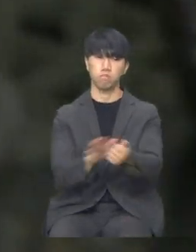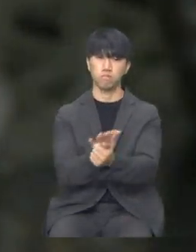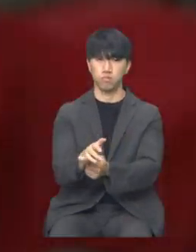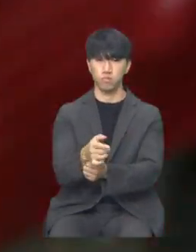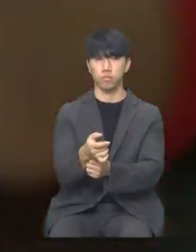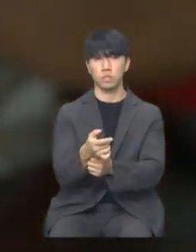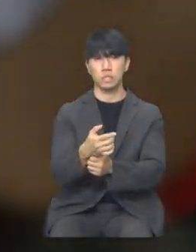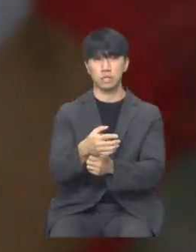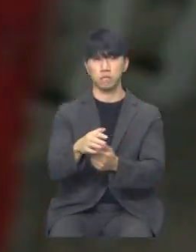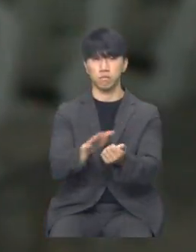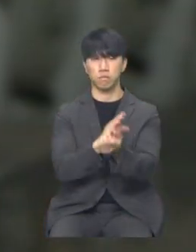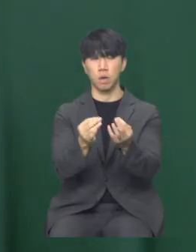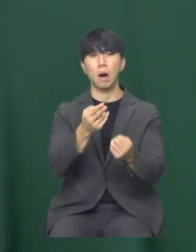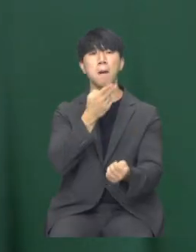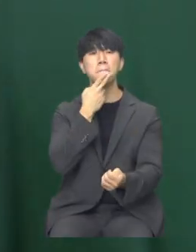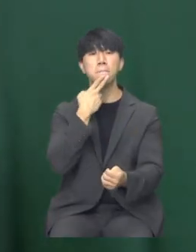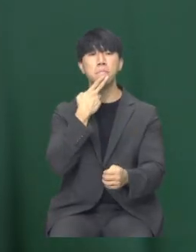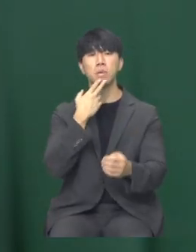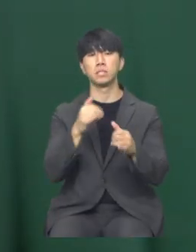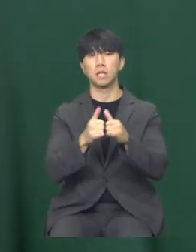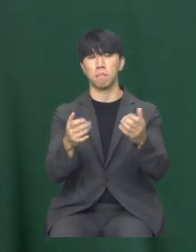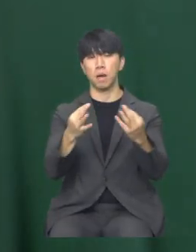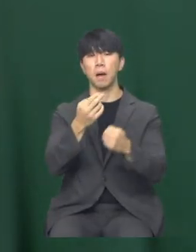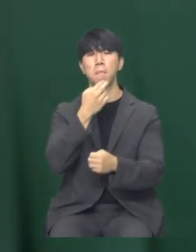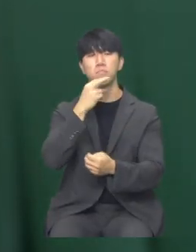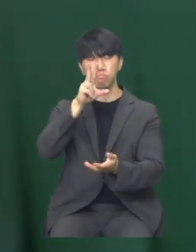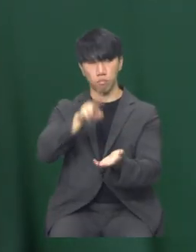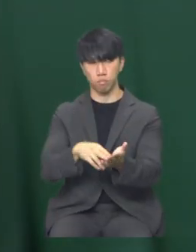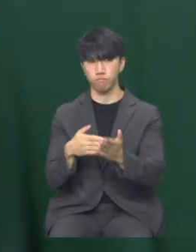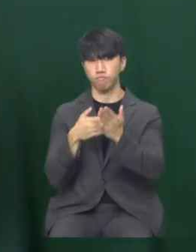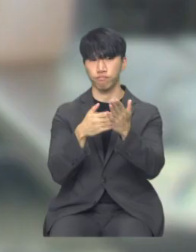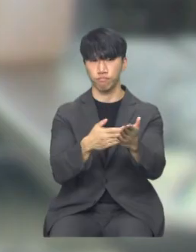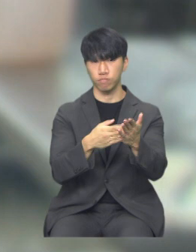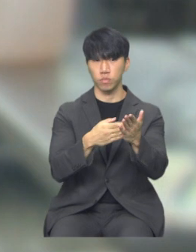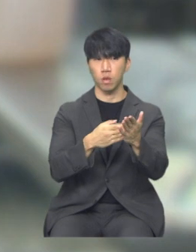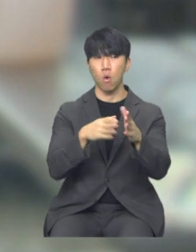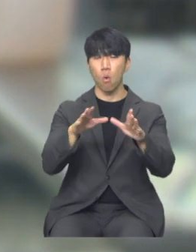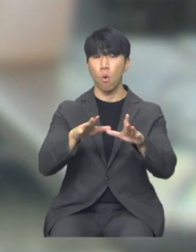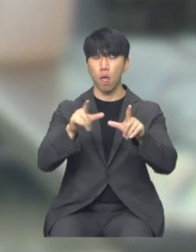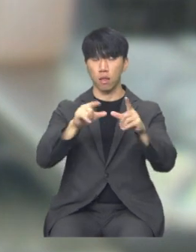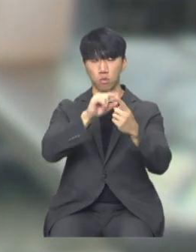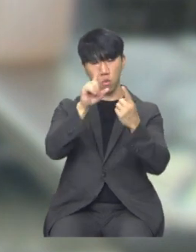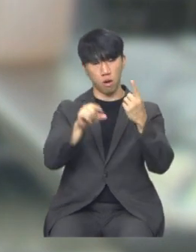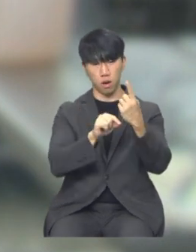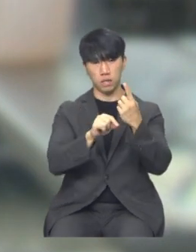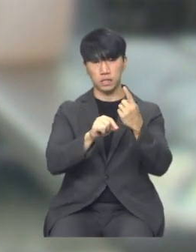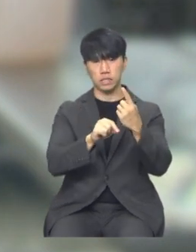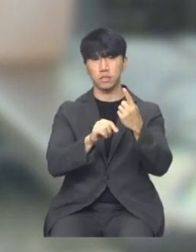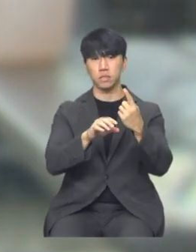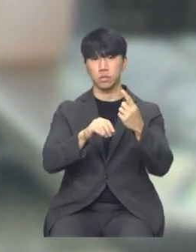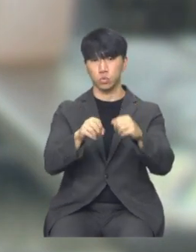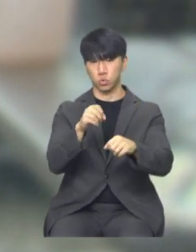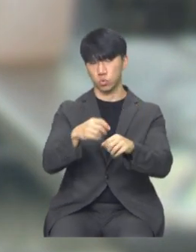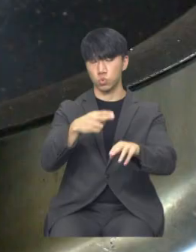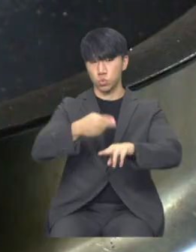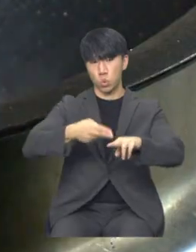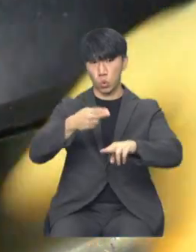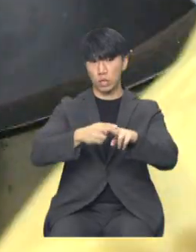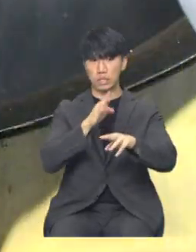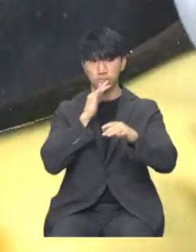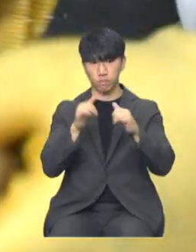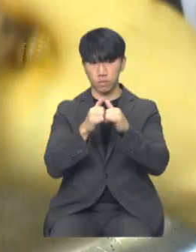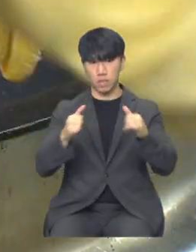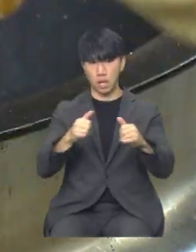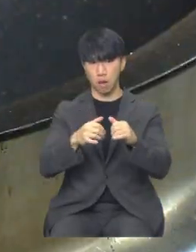결원이 심각하다는 지적도 나왔습니다. 올 초 조리실무사 신규 채용은 미달됐고 이달 신규